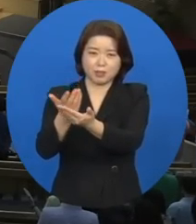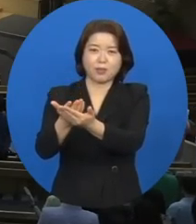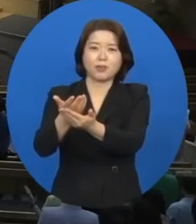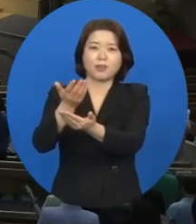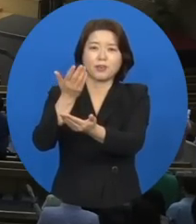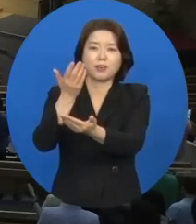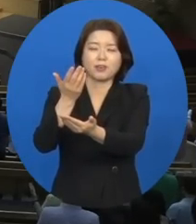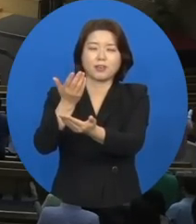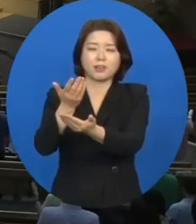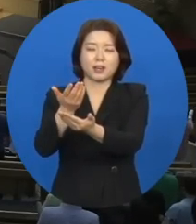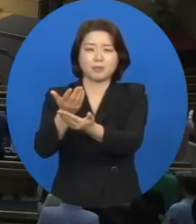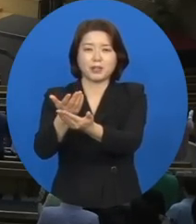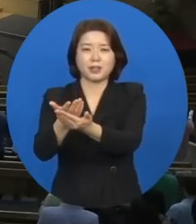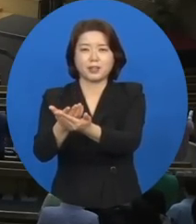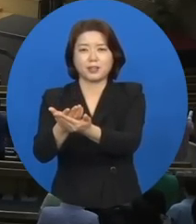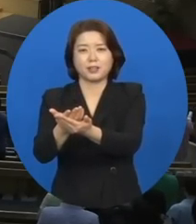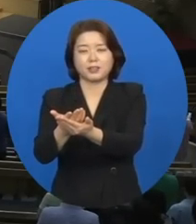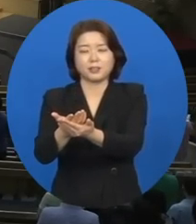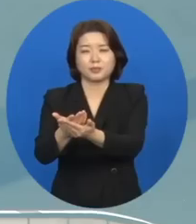이끄소서.